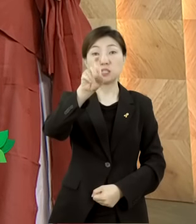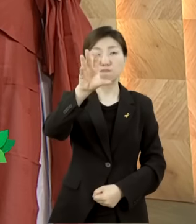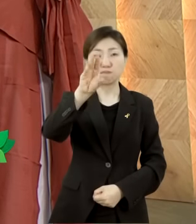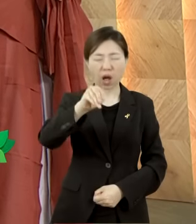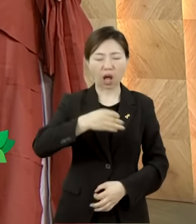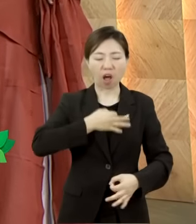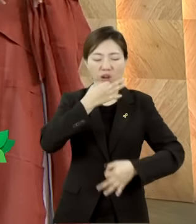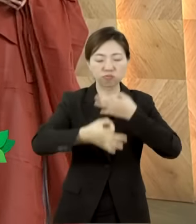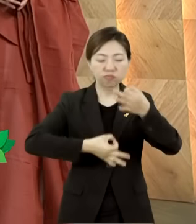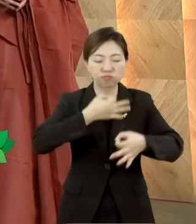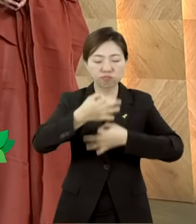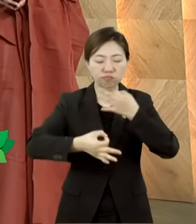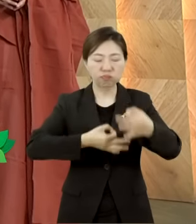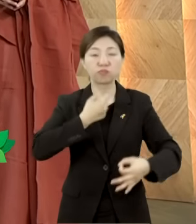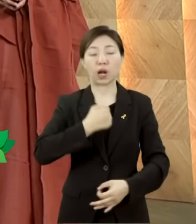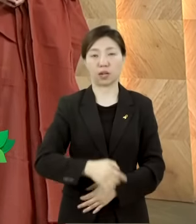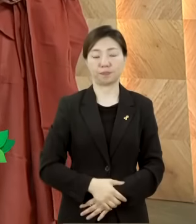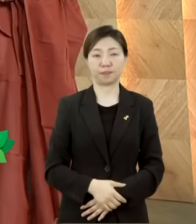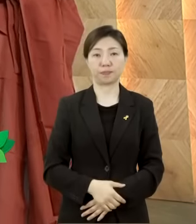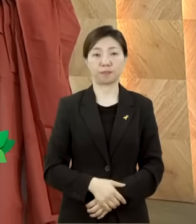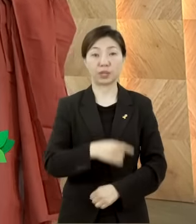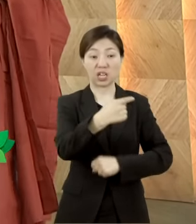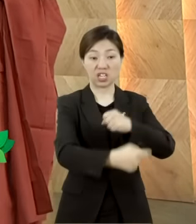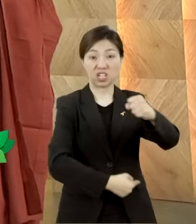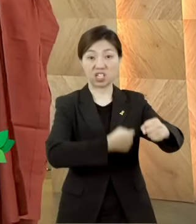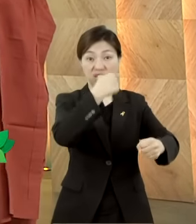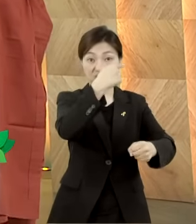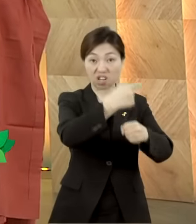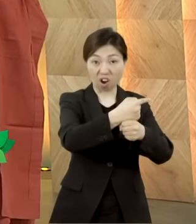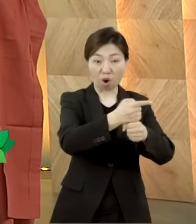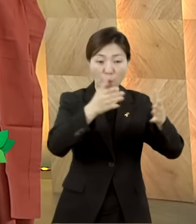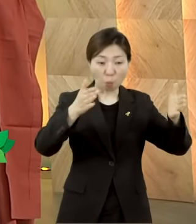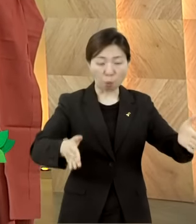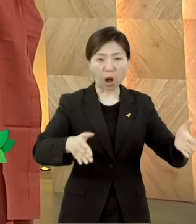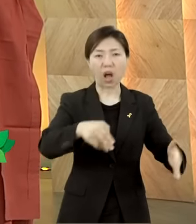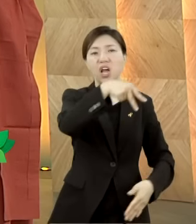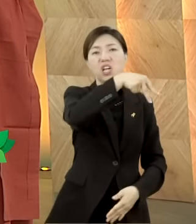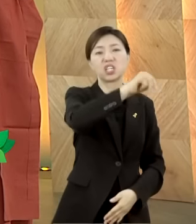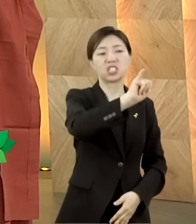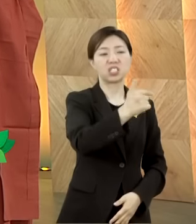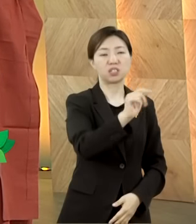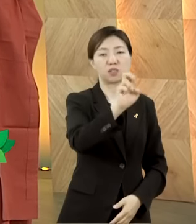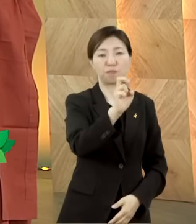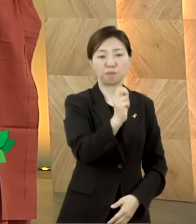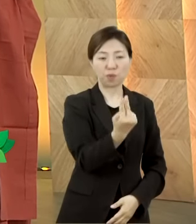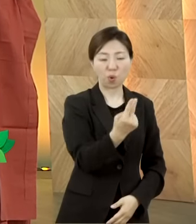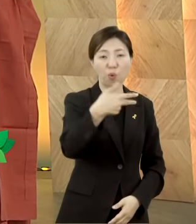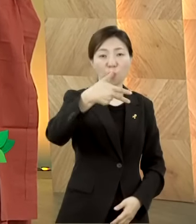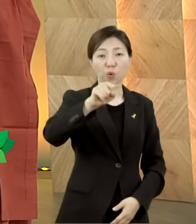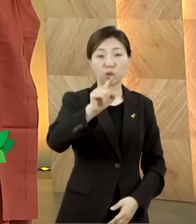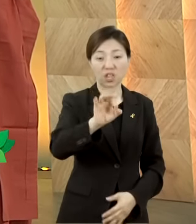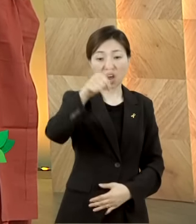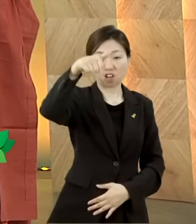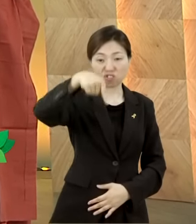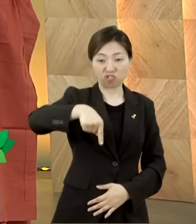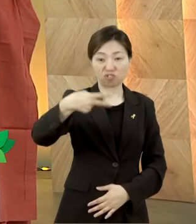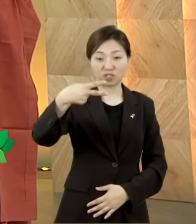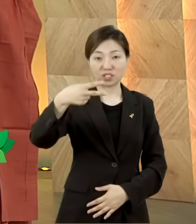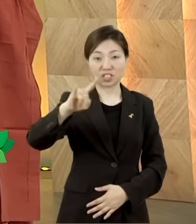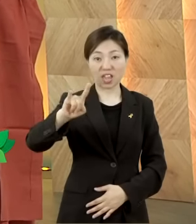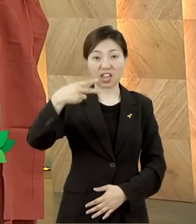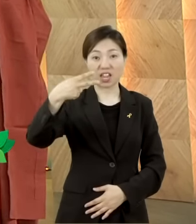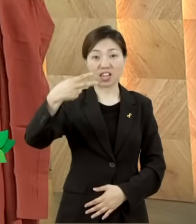예 10만 독을 그렇게 1년에 신묘장구 대달라는 10만